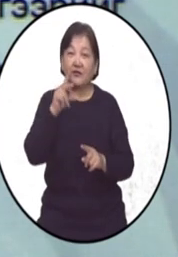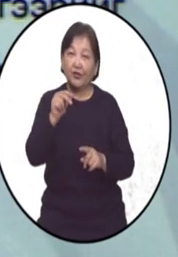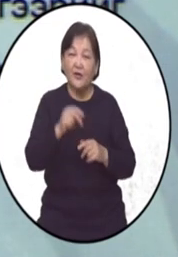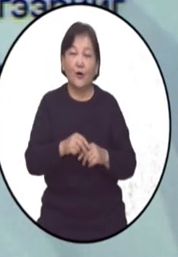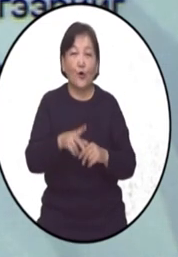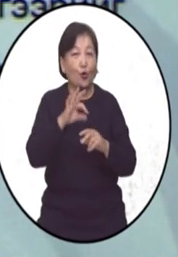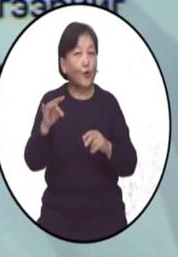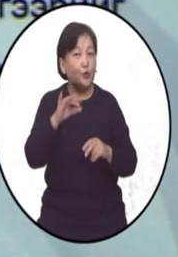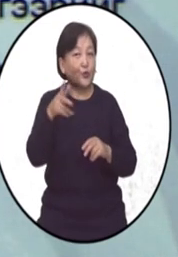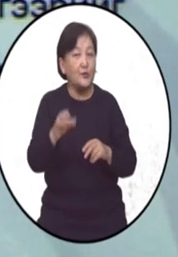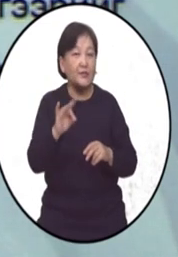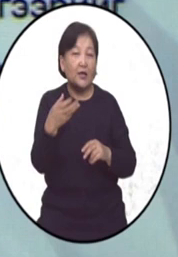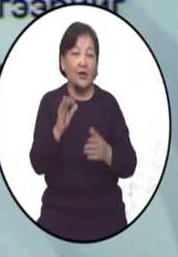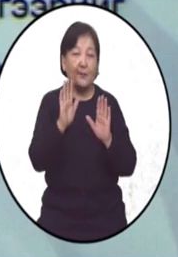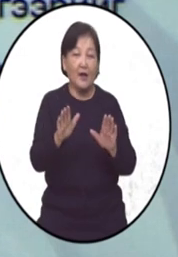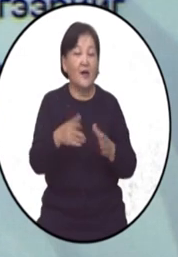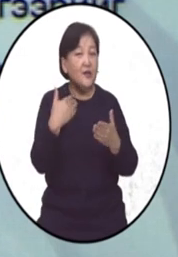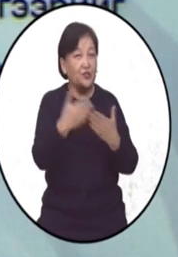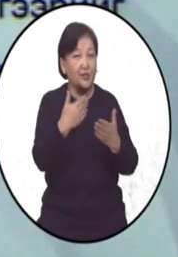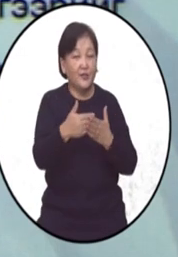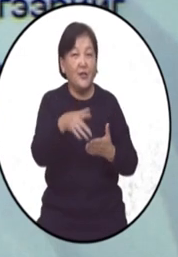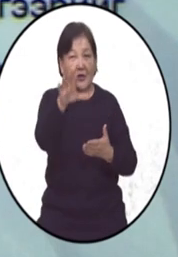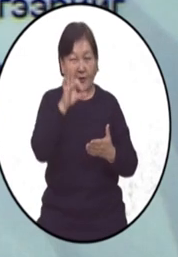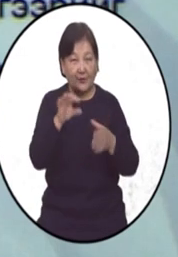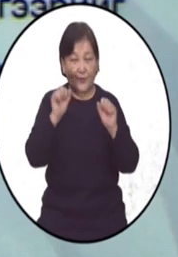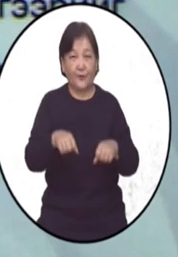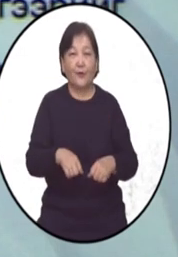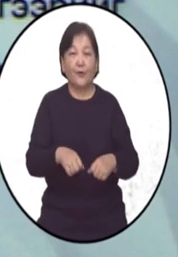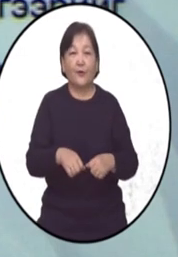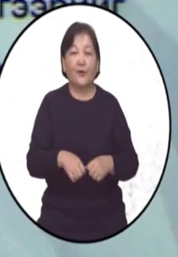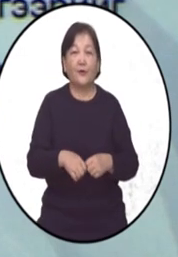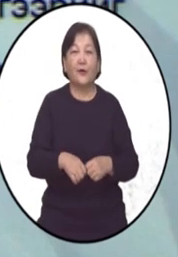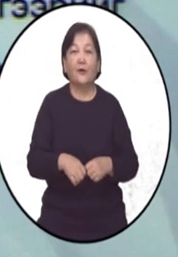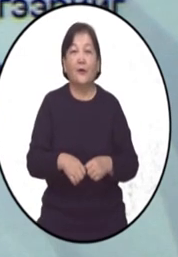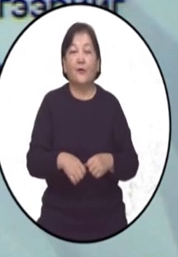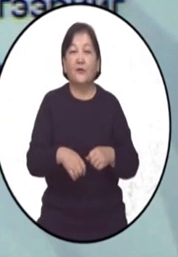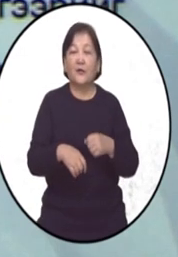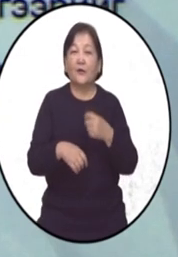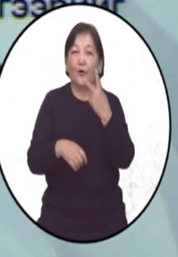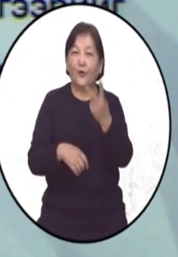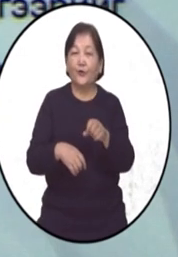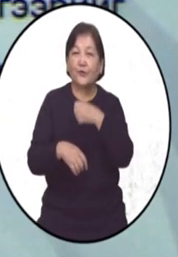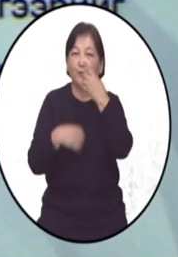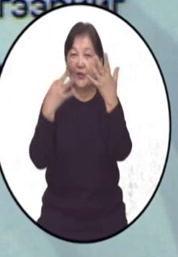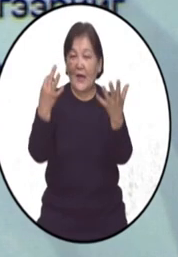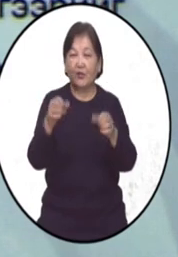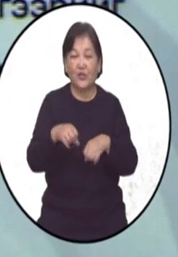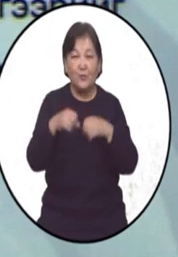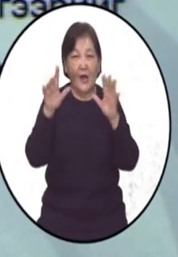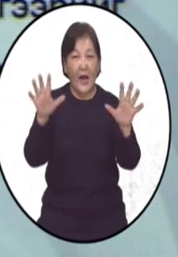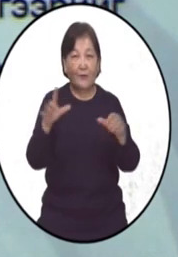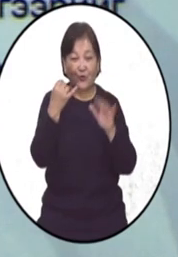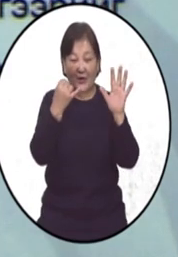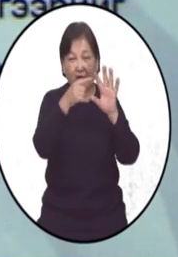өөр суурьтай тооллын системдэр хэрэглэж болдог. Жишээ нь 2-ийн юм буюу 8-ийн, 16-ийн гэх мэт бүх тооллын